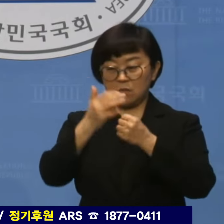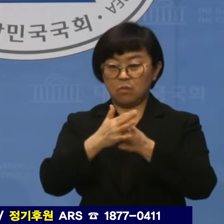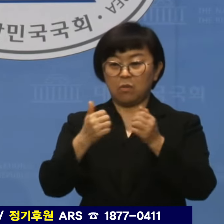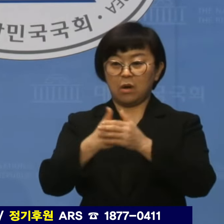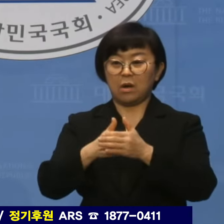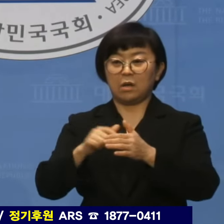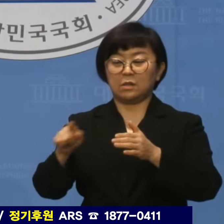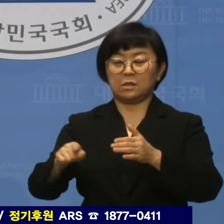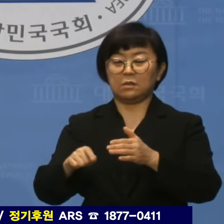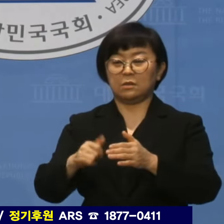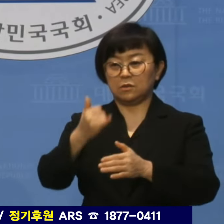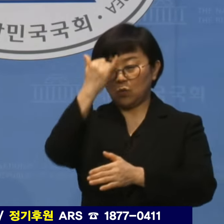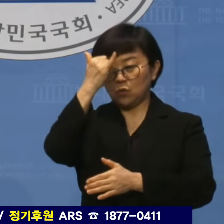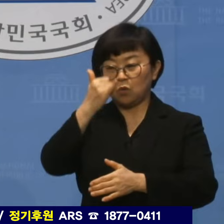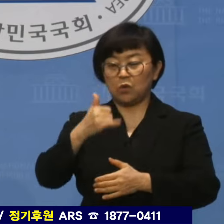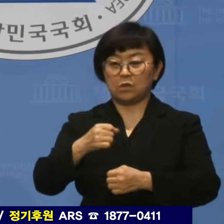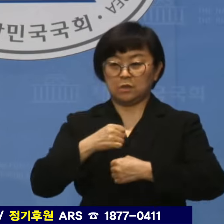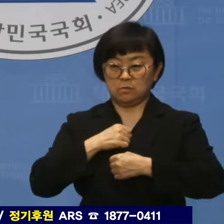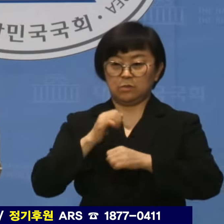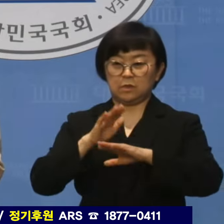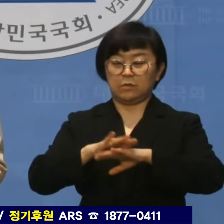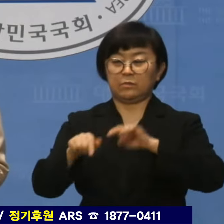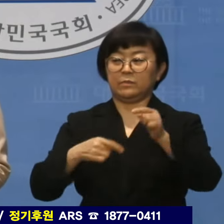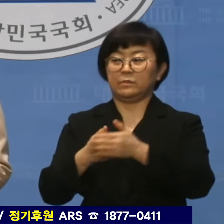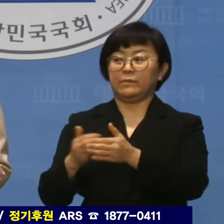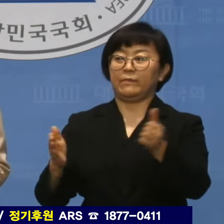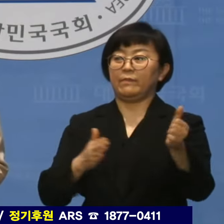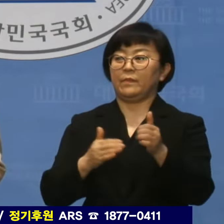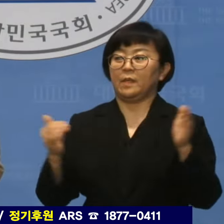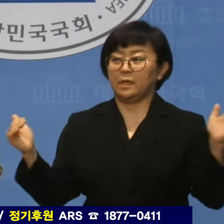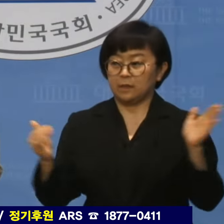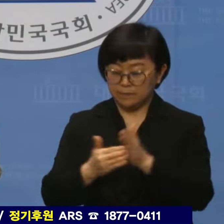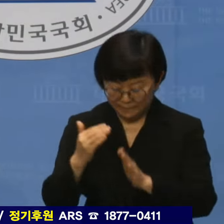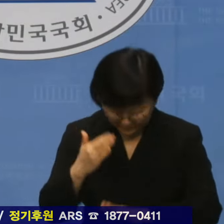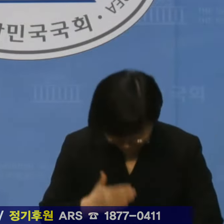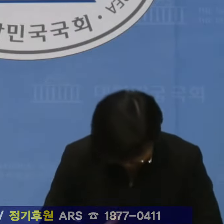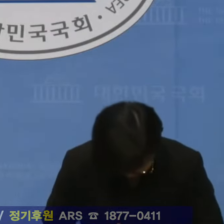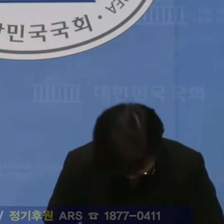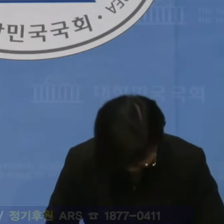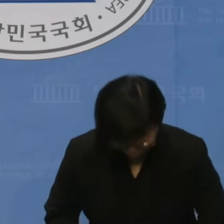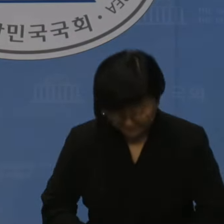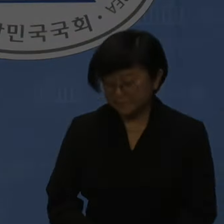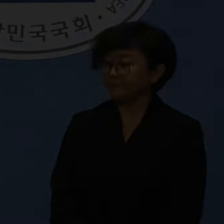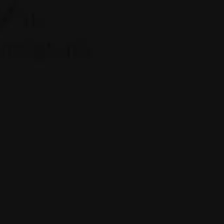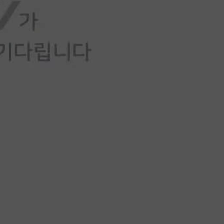예의와 금도를 지켜주시길 바랍니다. 네, 이상 마치겠습니다. 감사합니다.